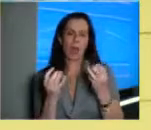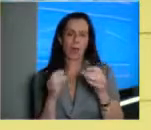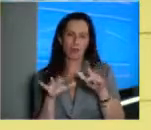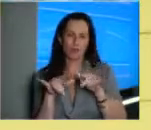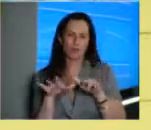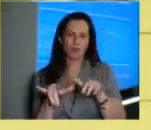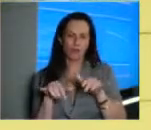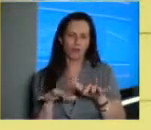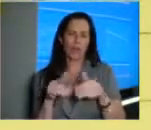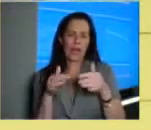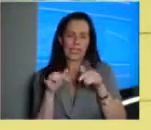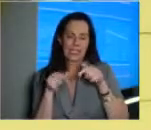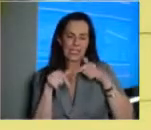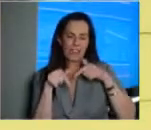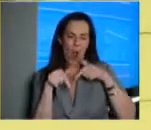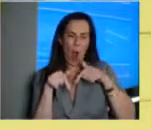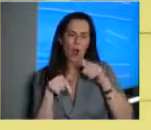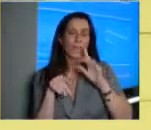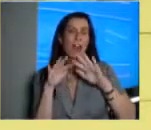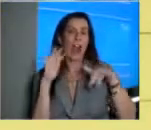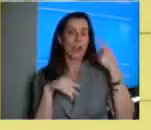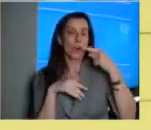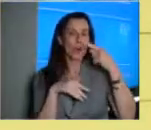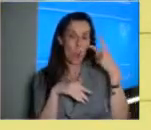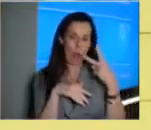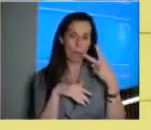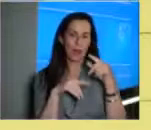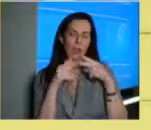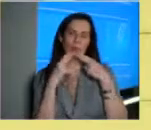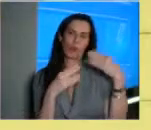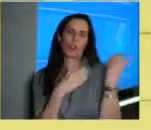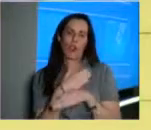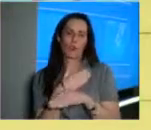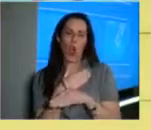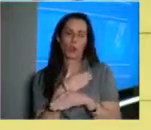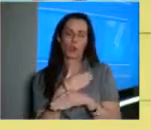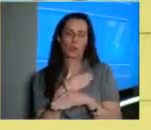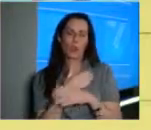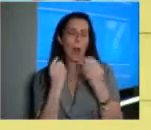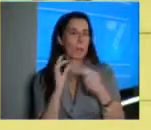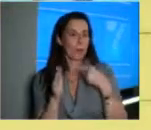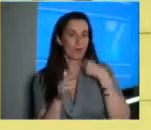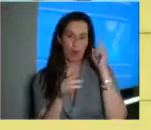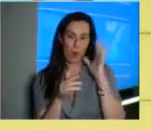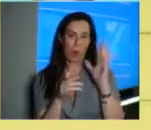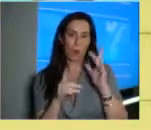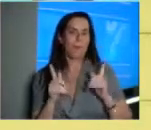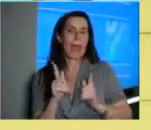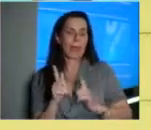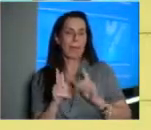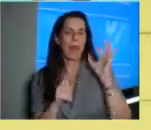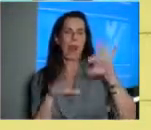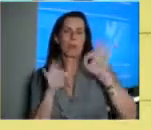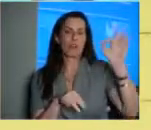מוחשבות לספור את הקולות, ורק אחרי יום יומיים מגיעים התוצאות הסופיות האחרונות, הרבה פעמים אנחנו שומעים על מחכים לקולות